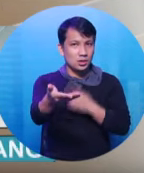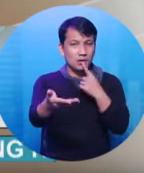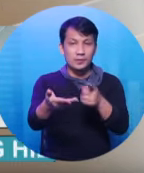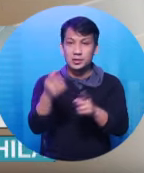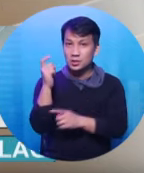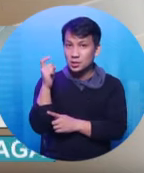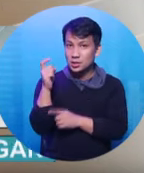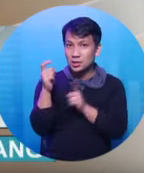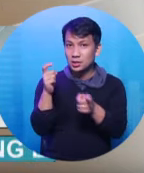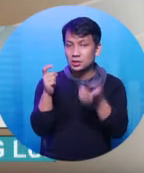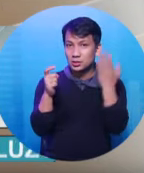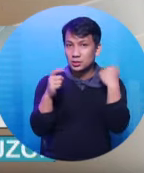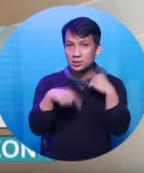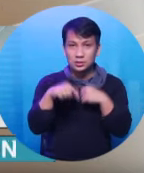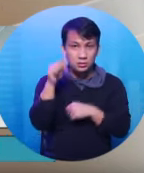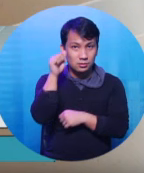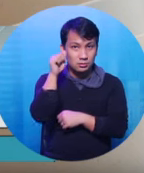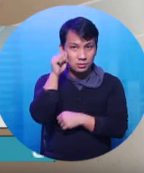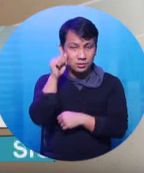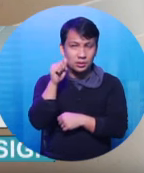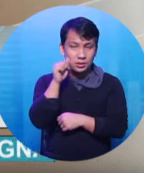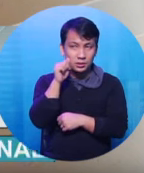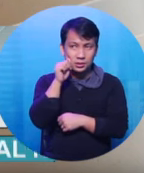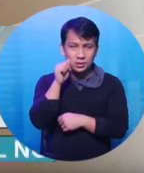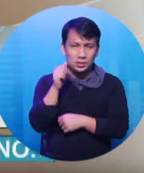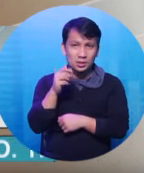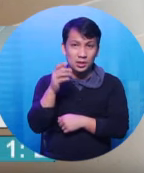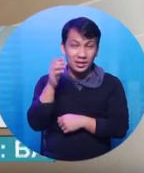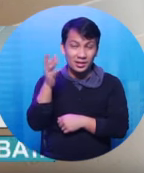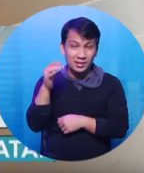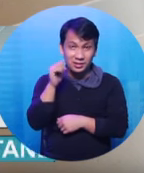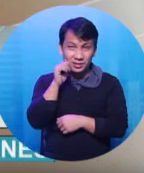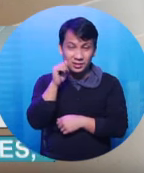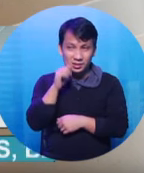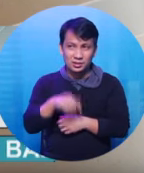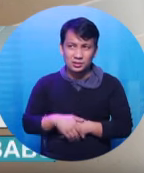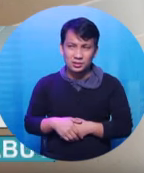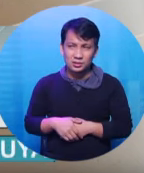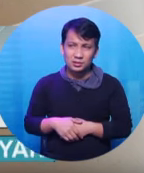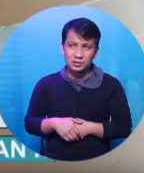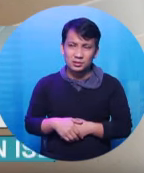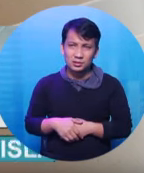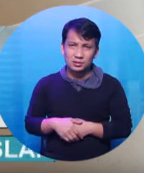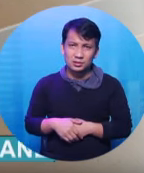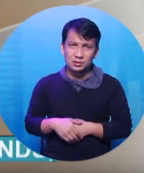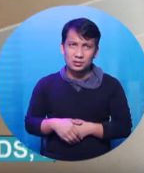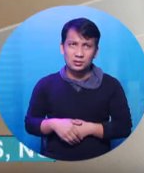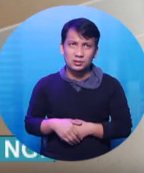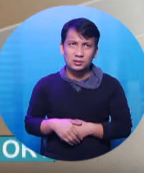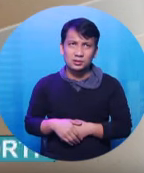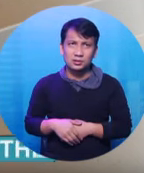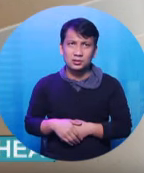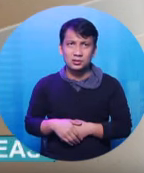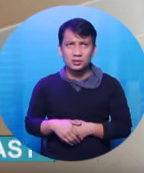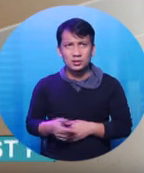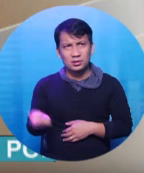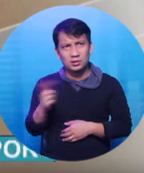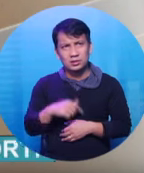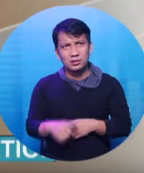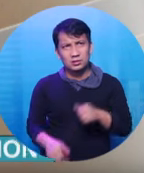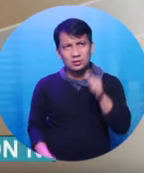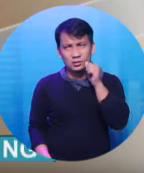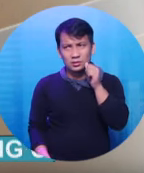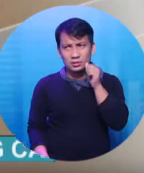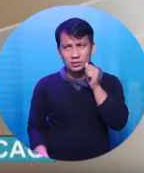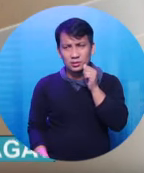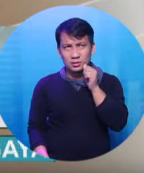ex. Ito kong si Angelica. Angelica! Hello po. Magandang tanghali.